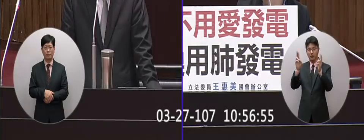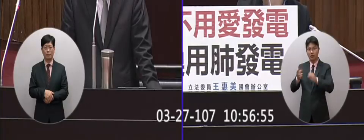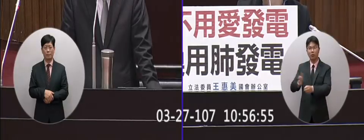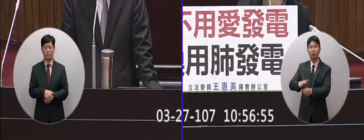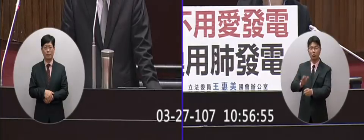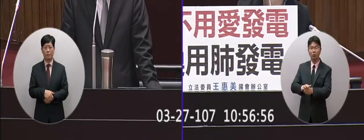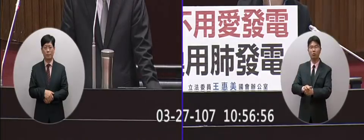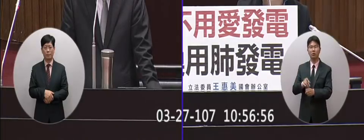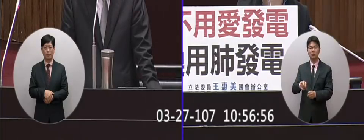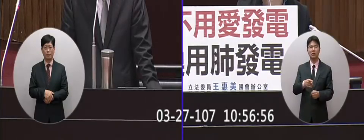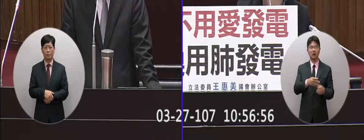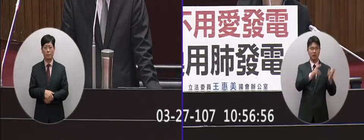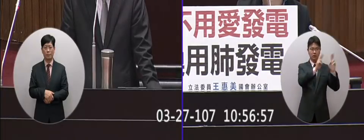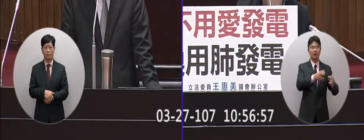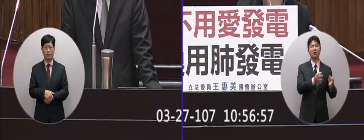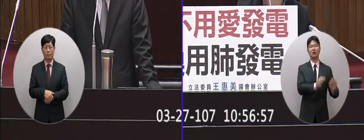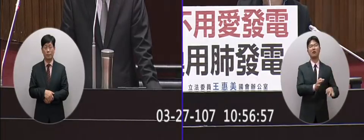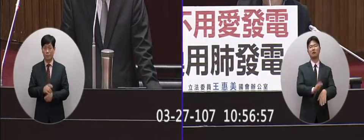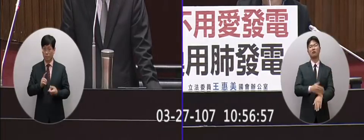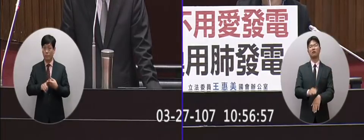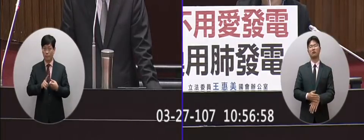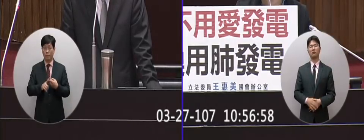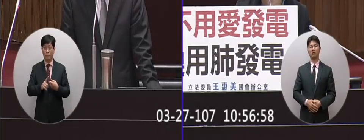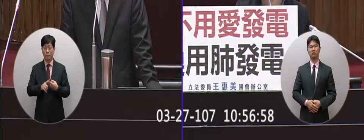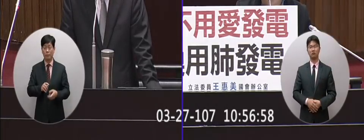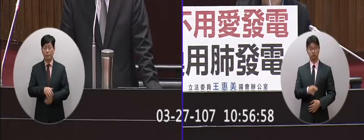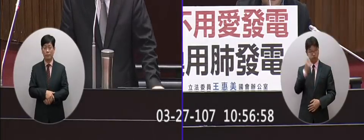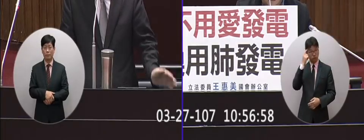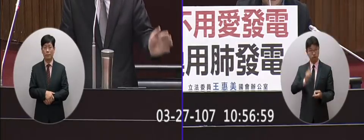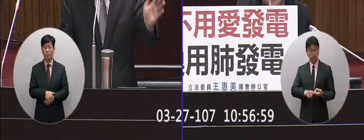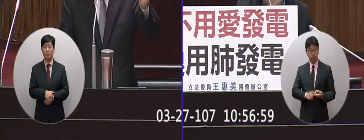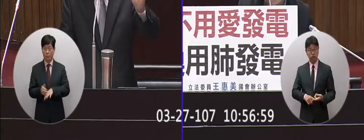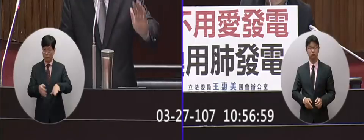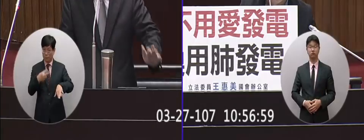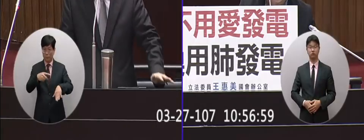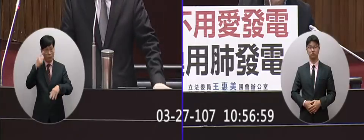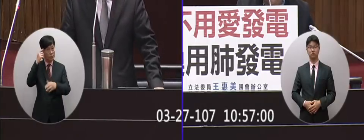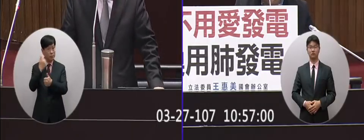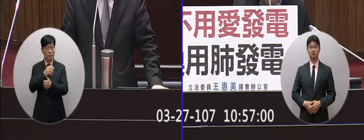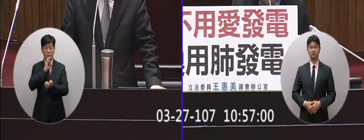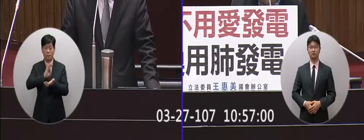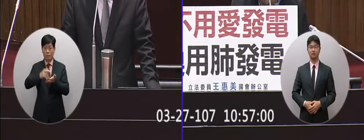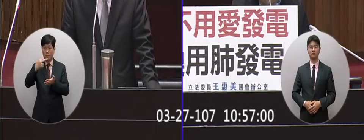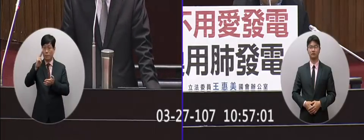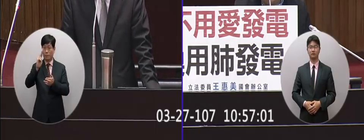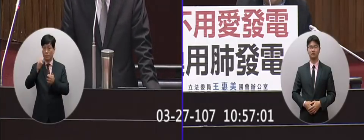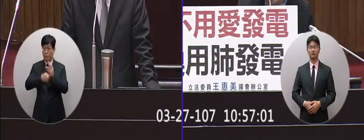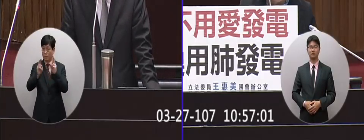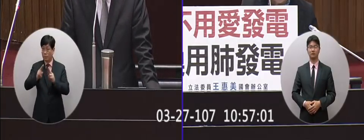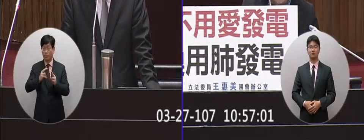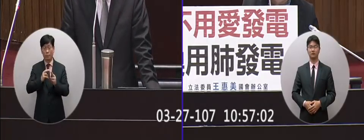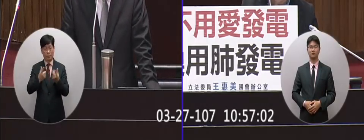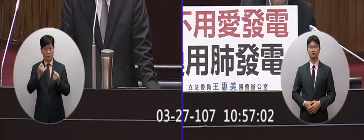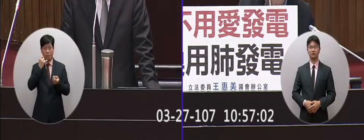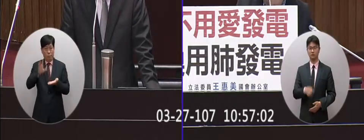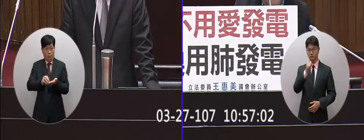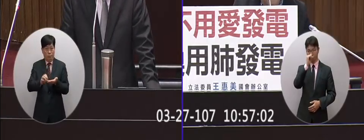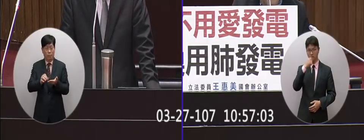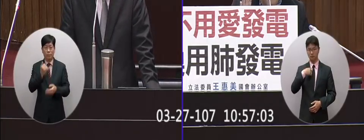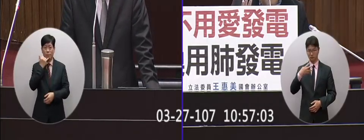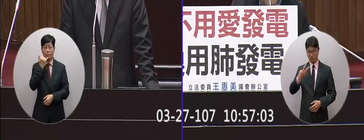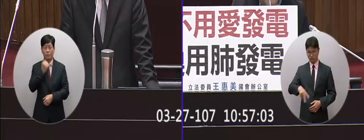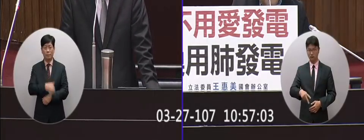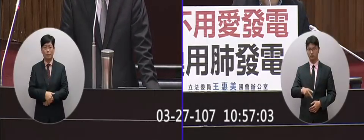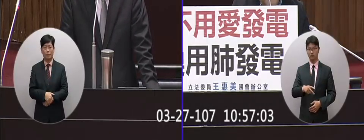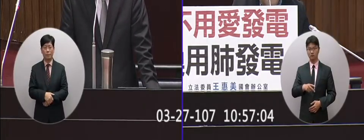一些所谓的电力的一个浪费。 是没错， 是没错嘛，哈。 另外我们也考虑用再生能源，让汽车可以充电。 好，我们再来